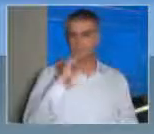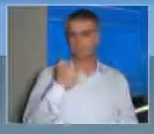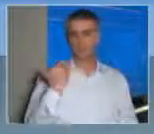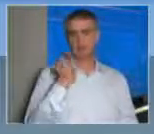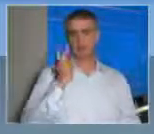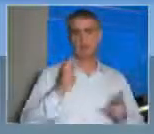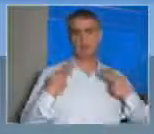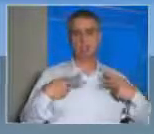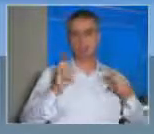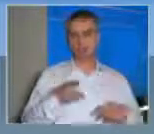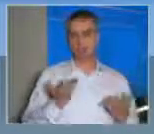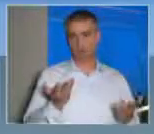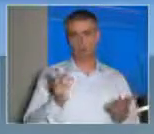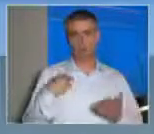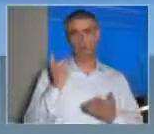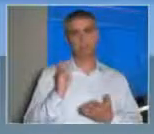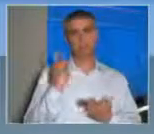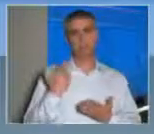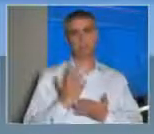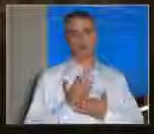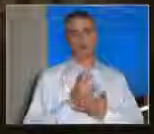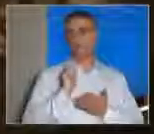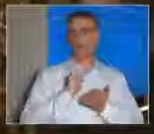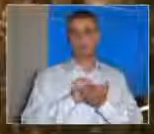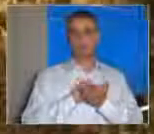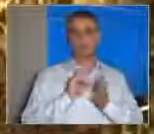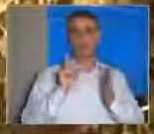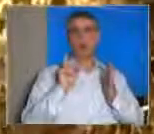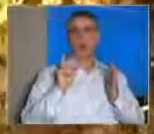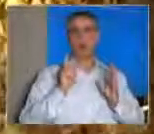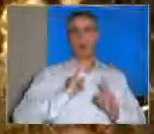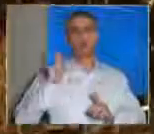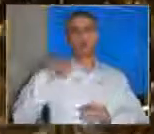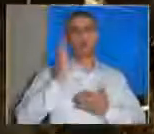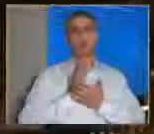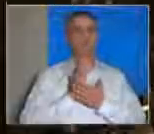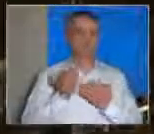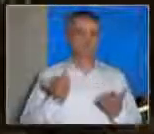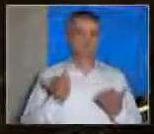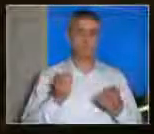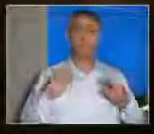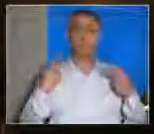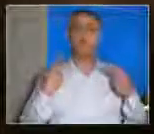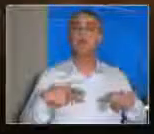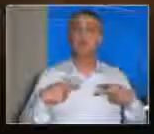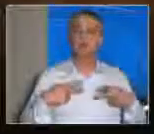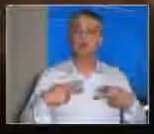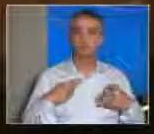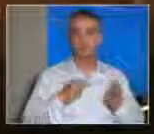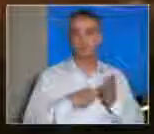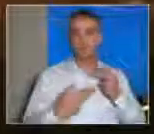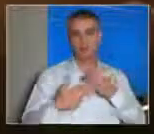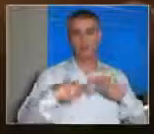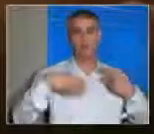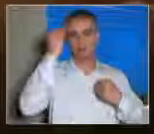יש חשש ועדיף להיות ערוכים, ושחס וחלילה לא נתפס לא מוכנים. החשש והערכות היא בעצם לקראת